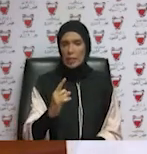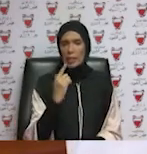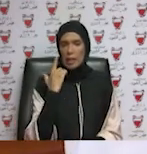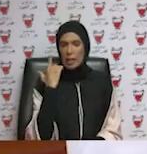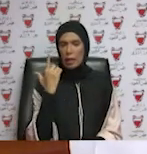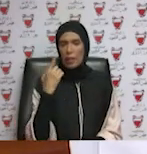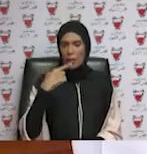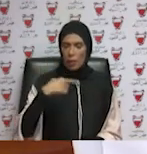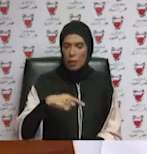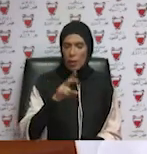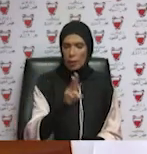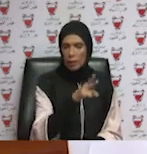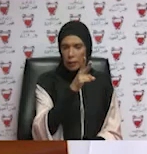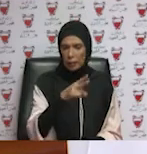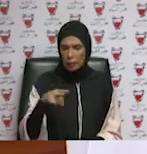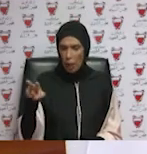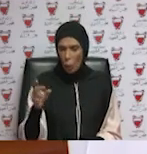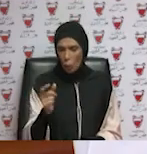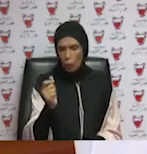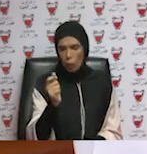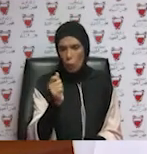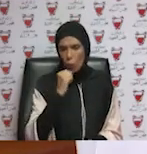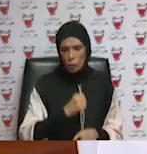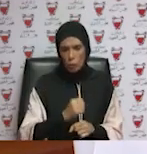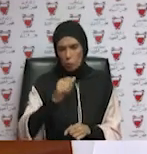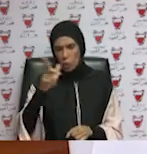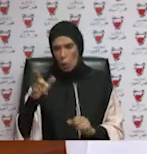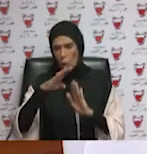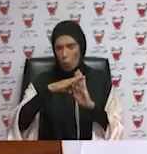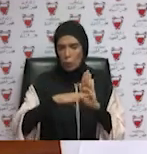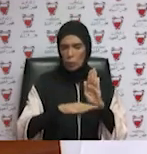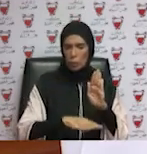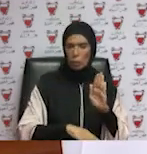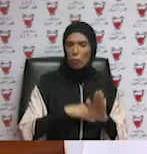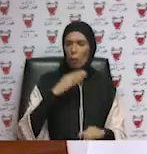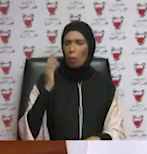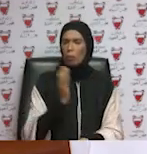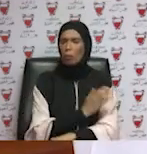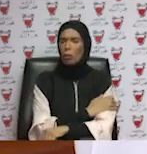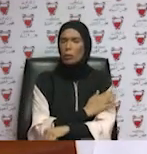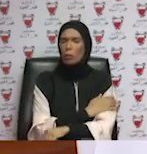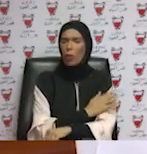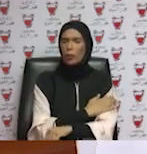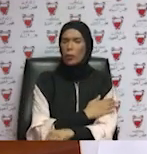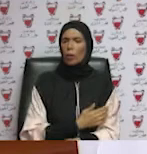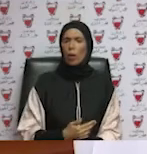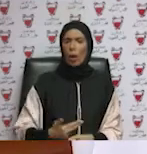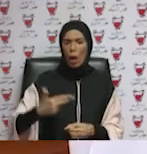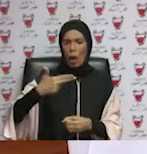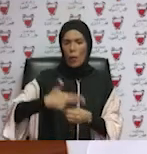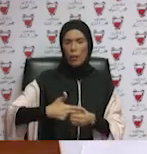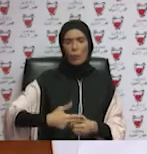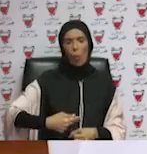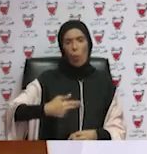أن تنوع من مصادر الدخل، وتم الاعتماد بشكل رئيسي على موارد